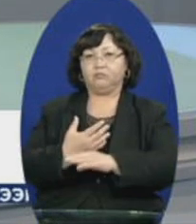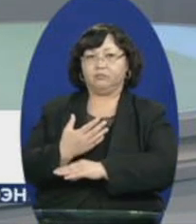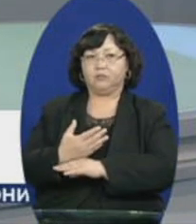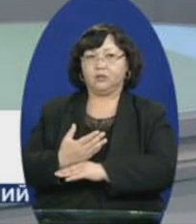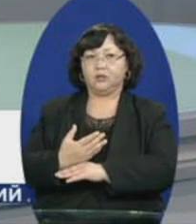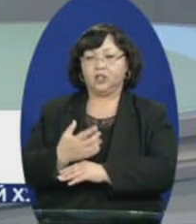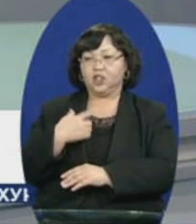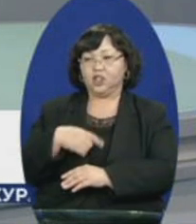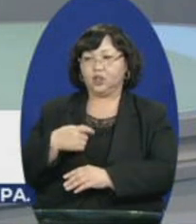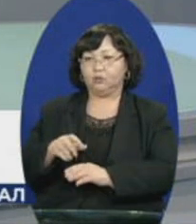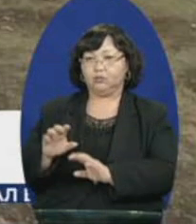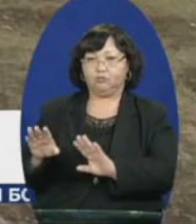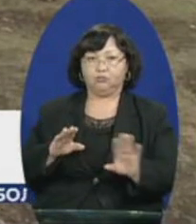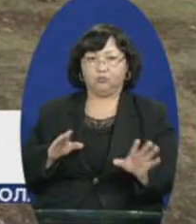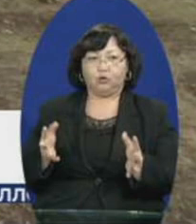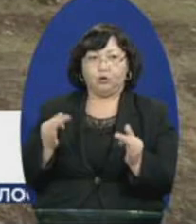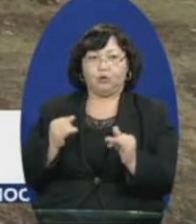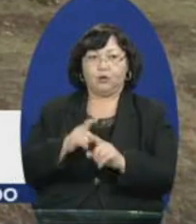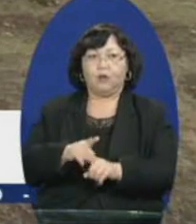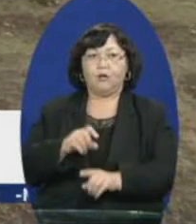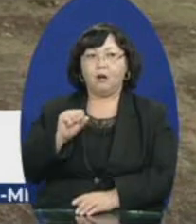мод тарилаа.